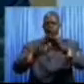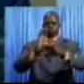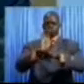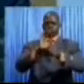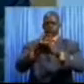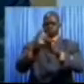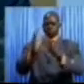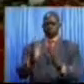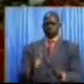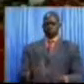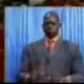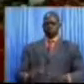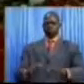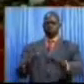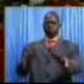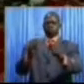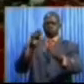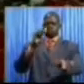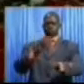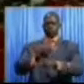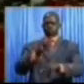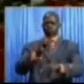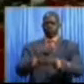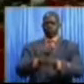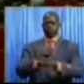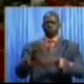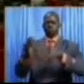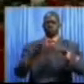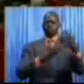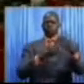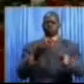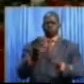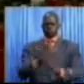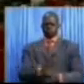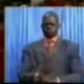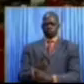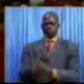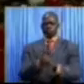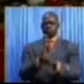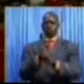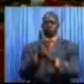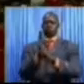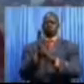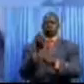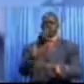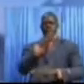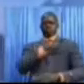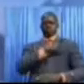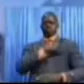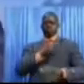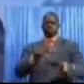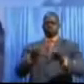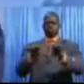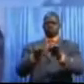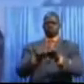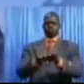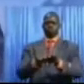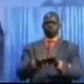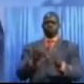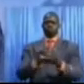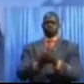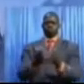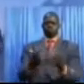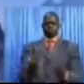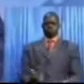à continuer de s'investir afin de préserver l'intérêt commun. C'était là donc